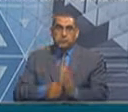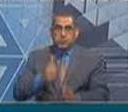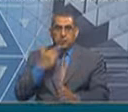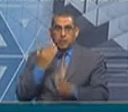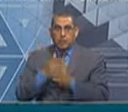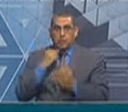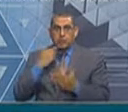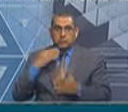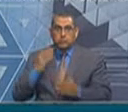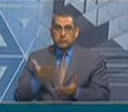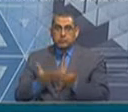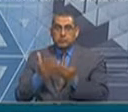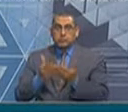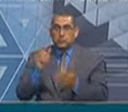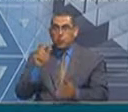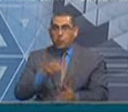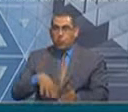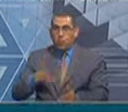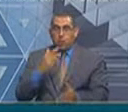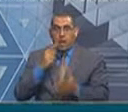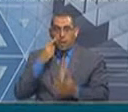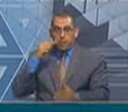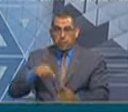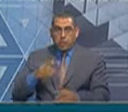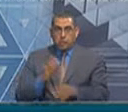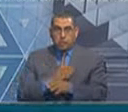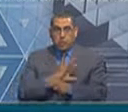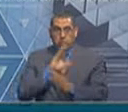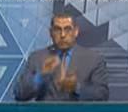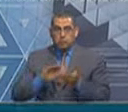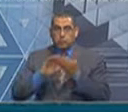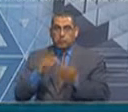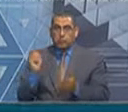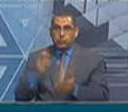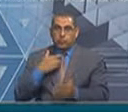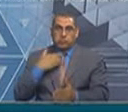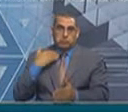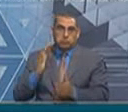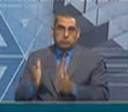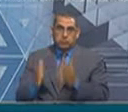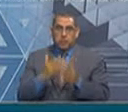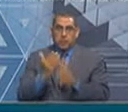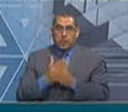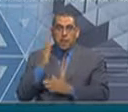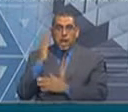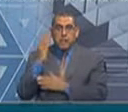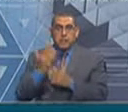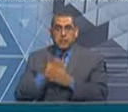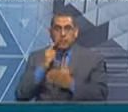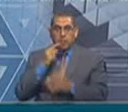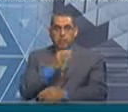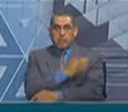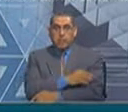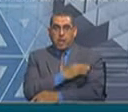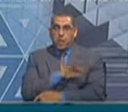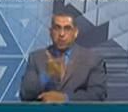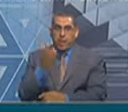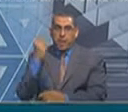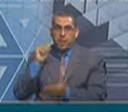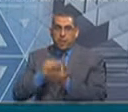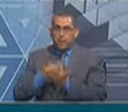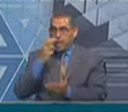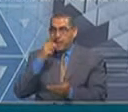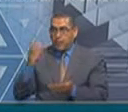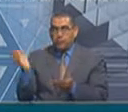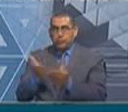والارتقاء بمجمل أحوالهم المعيشية والإنسانية، تأسيسا على التجارب الرائدة الناجحة